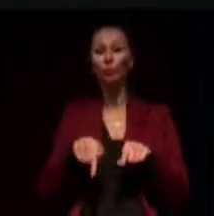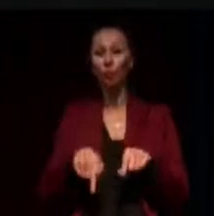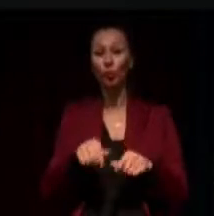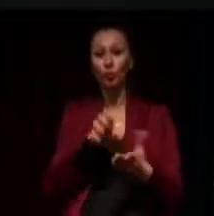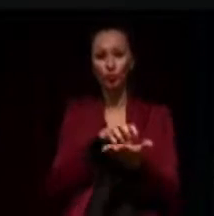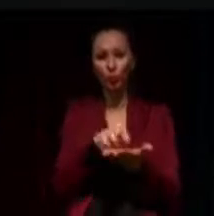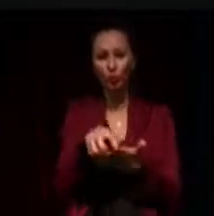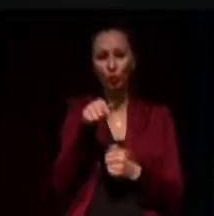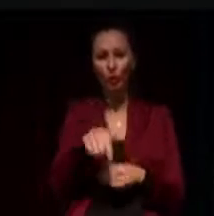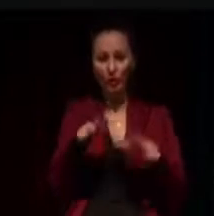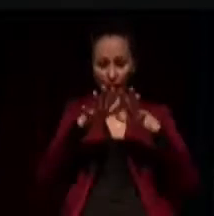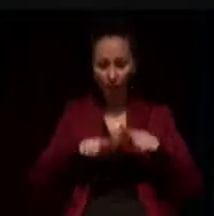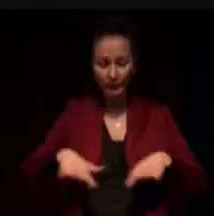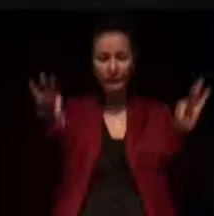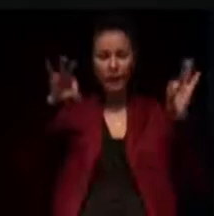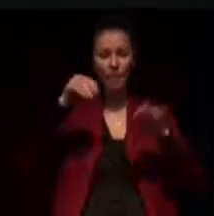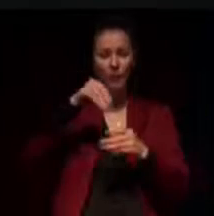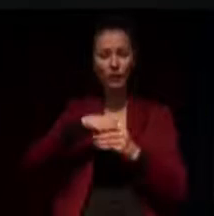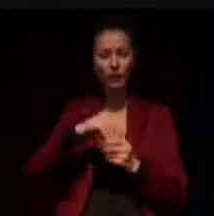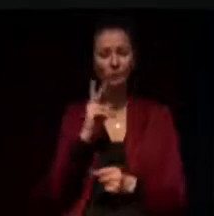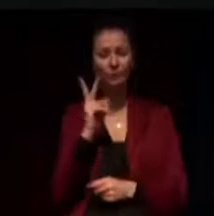bütçenin hazırlanmasında